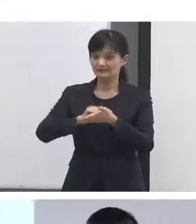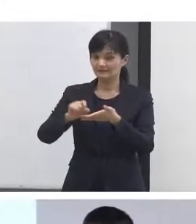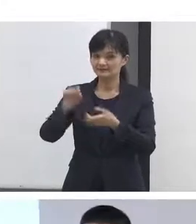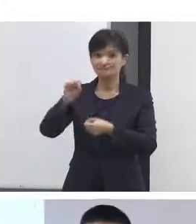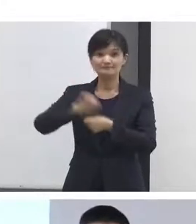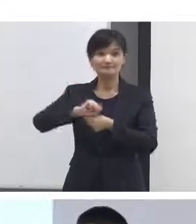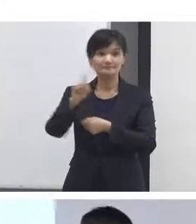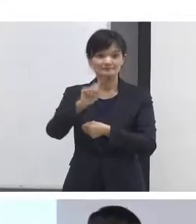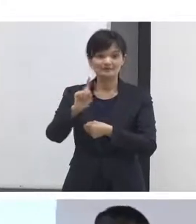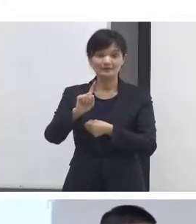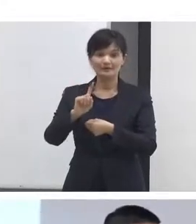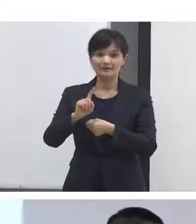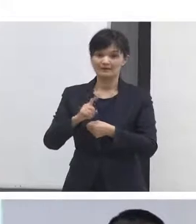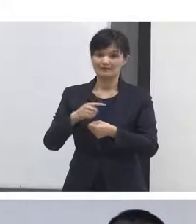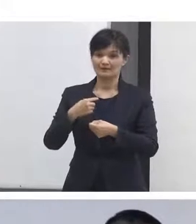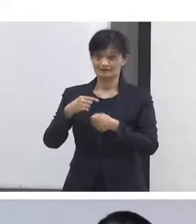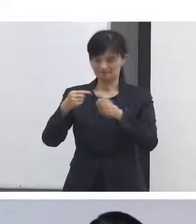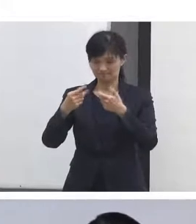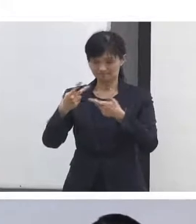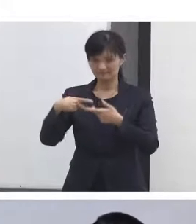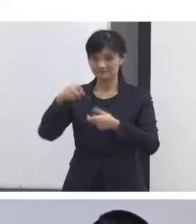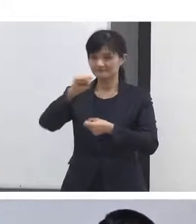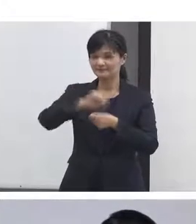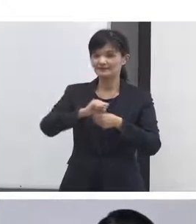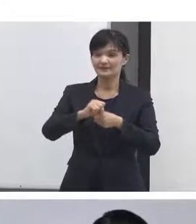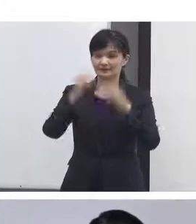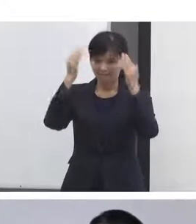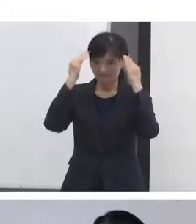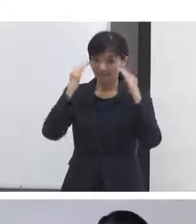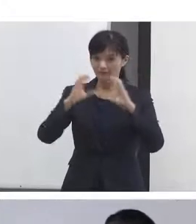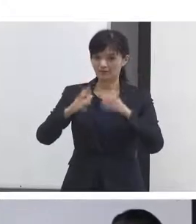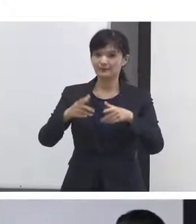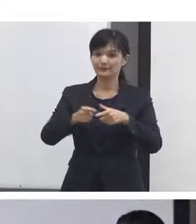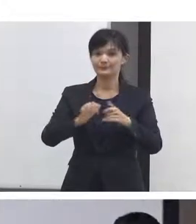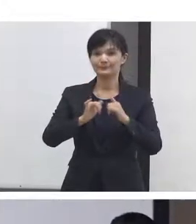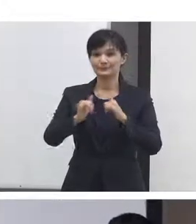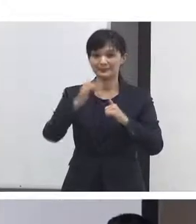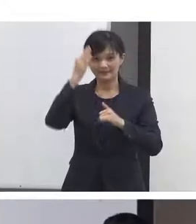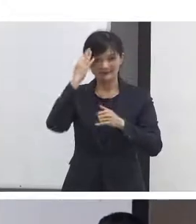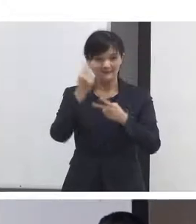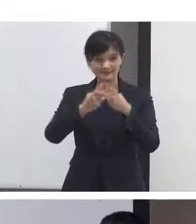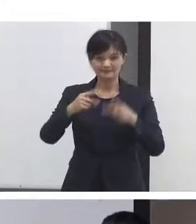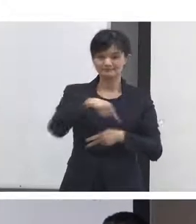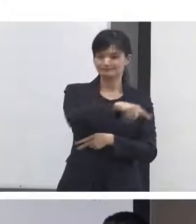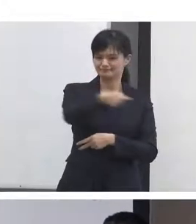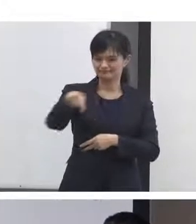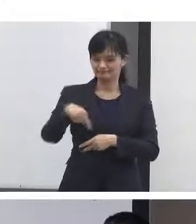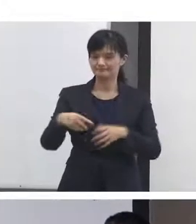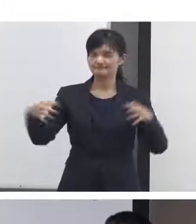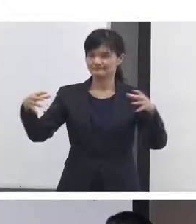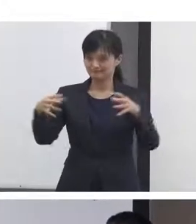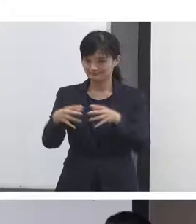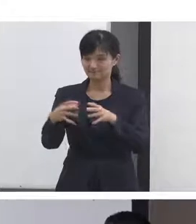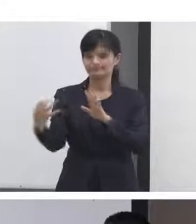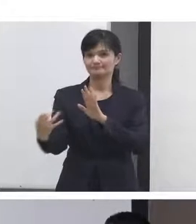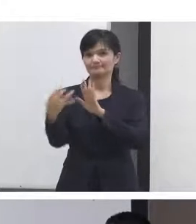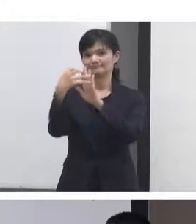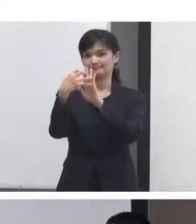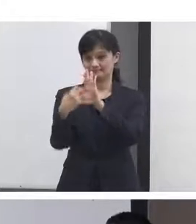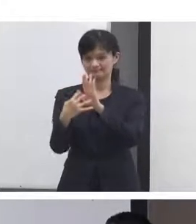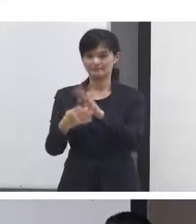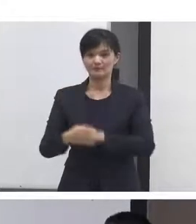及韩国的公民黑客们。所以意思就是，对我来说，这也是一个很这个具有启示性的时刻，就是我看